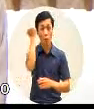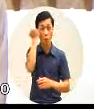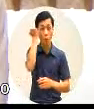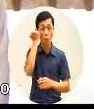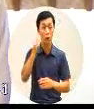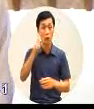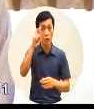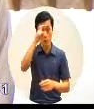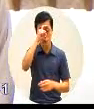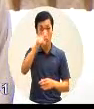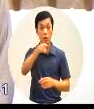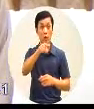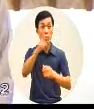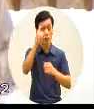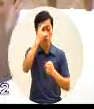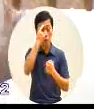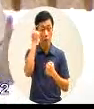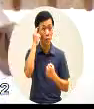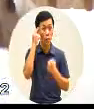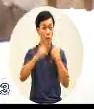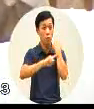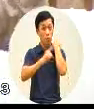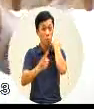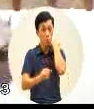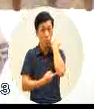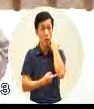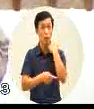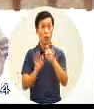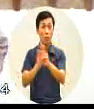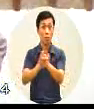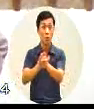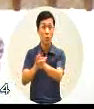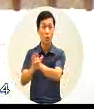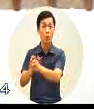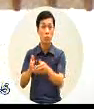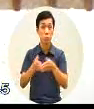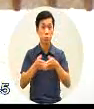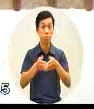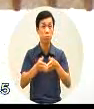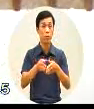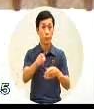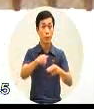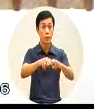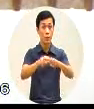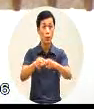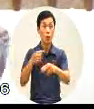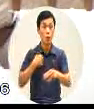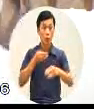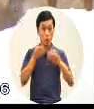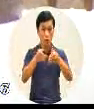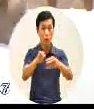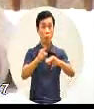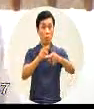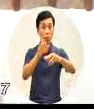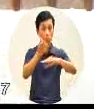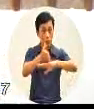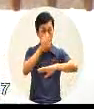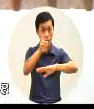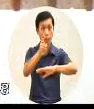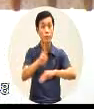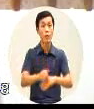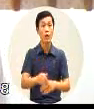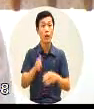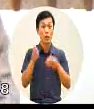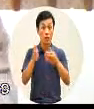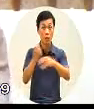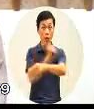一个功德真啊无量啦！吼、哦，千五好来，等阁想办法去，请坐下，这本事感谢你啦！吼、哦，阁另外，咱下头